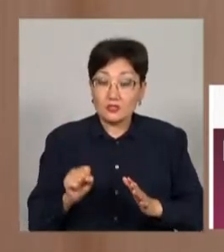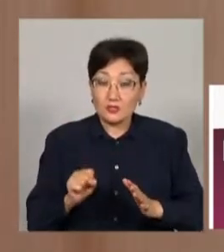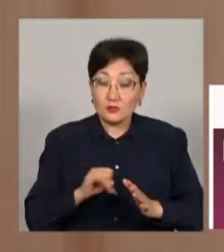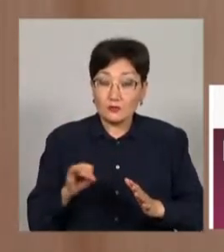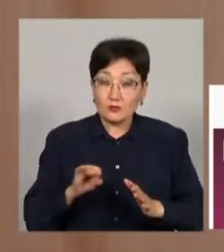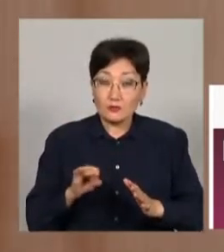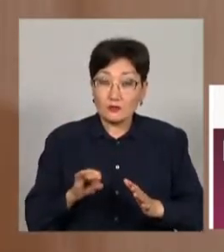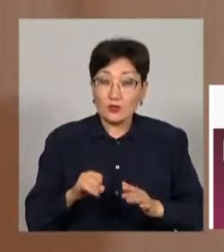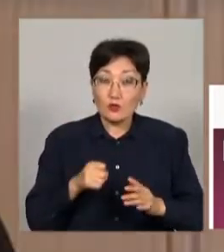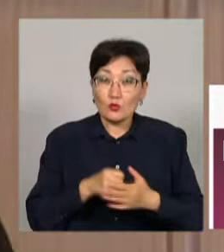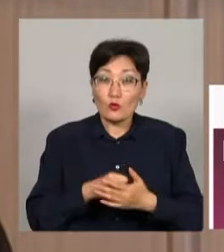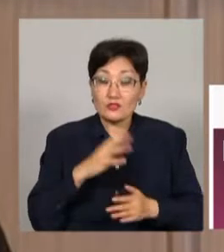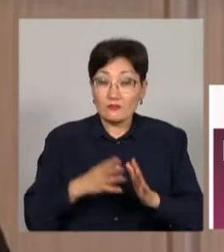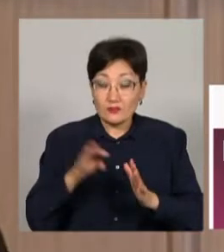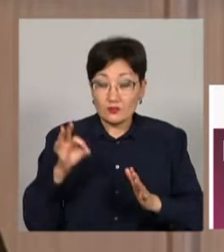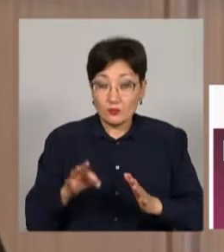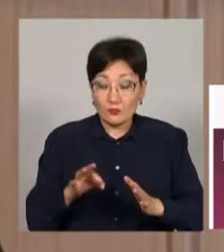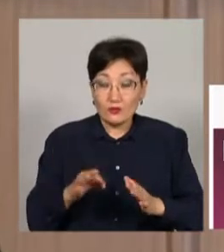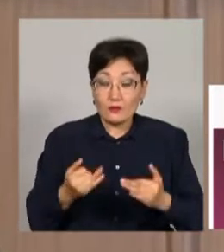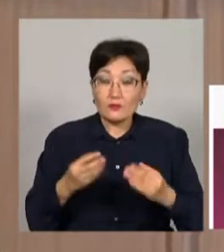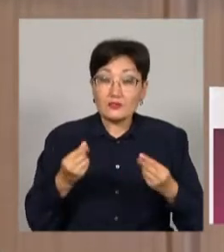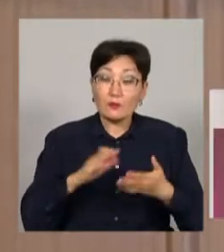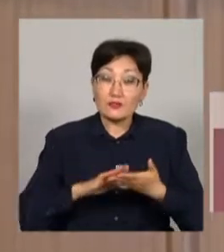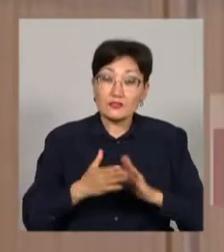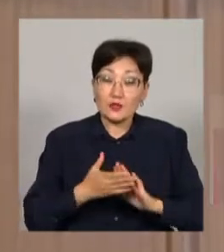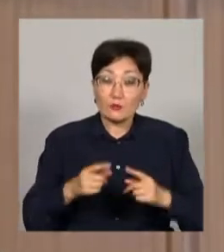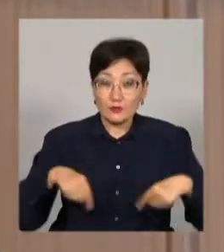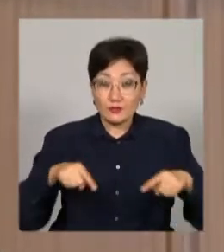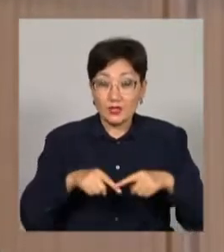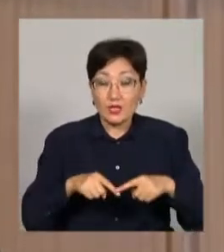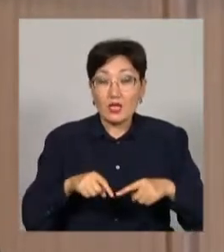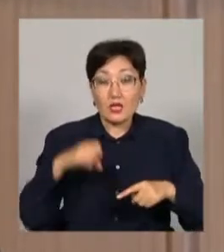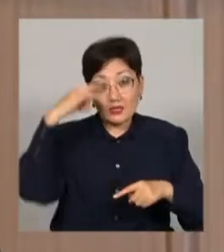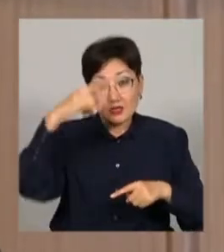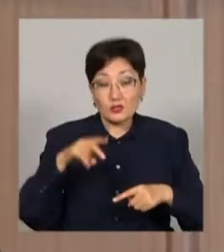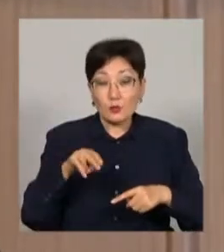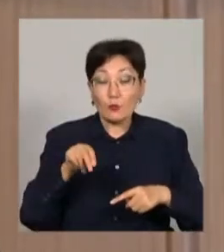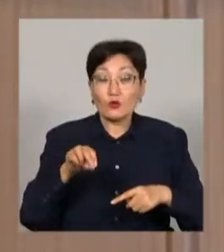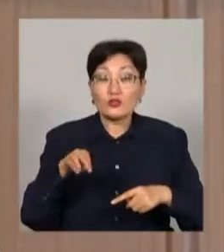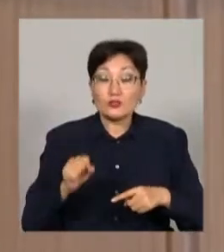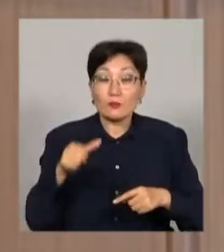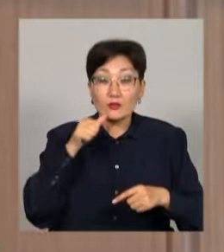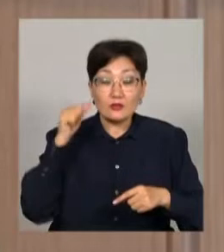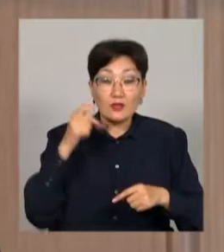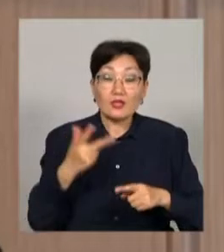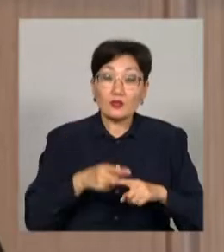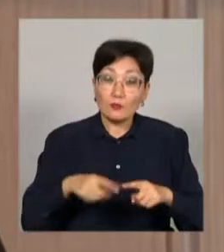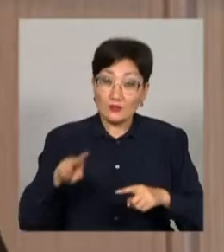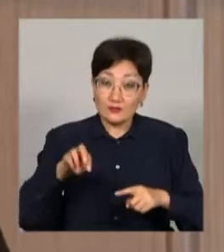до 15%. Понимая текущее финансовое положение компании Казпочты, мы в прошлом году 3,5 миллиарда